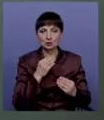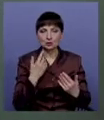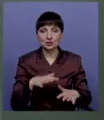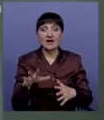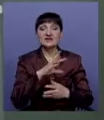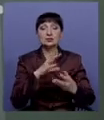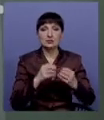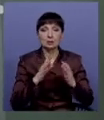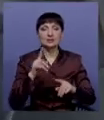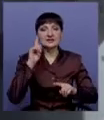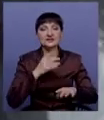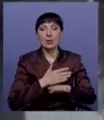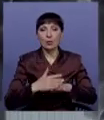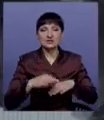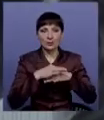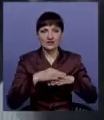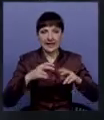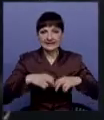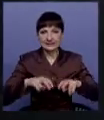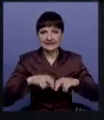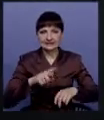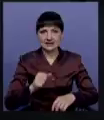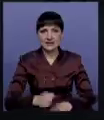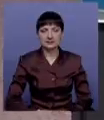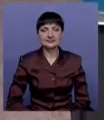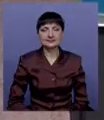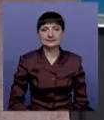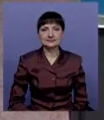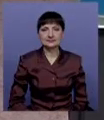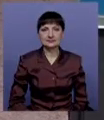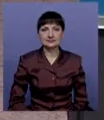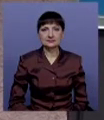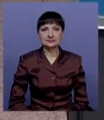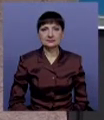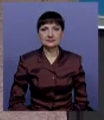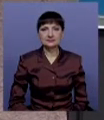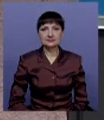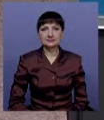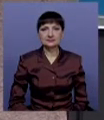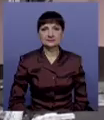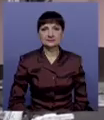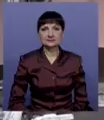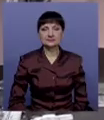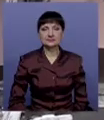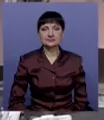так или иначе будут известны после проведенной экспертизы рамена мирзаева мире и bayed мейржан air болатов телеканал алматы тараз